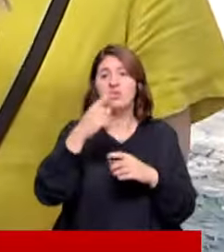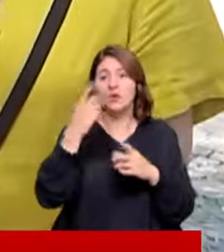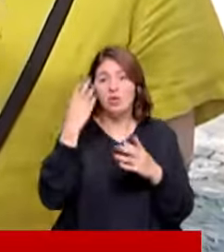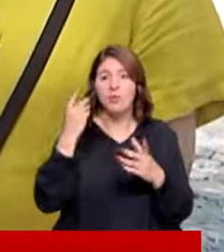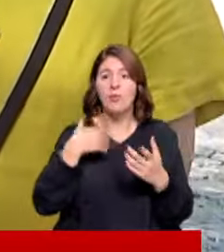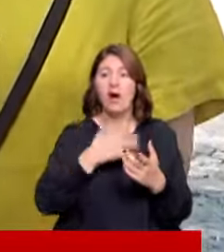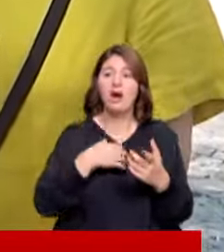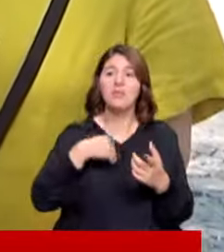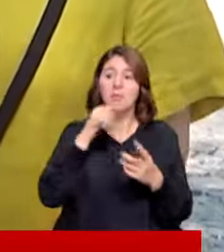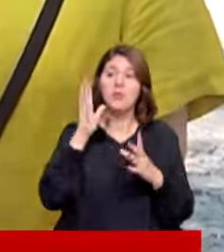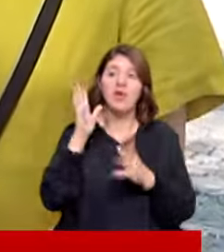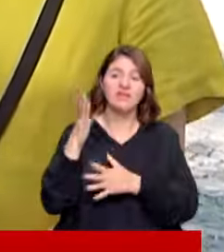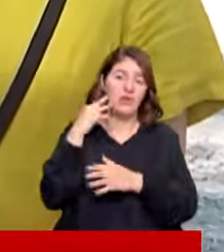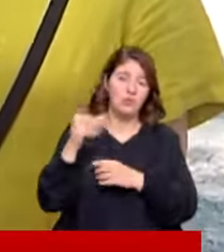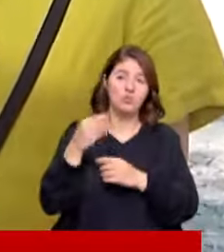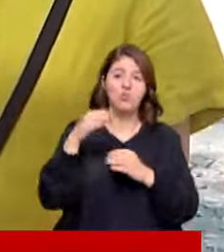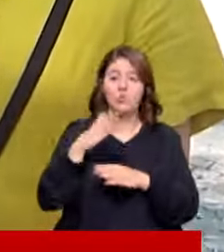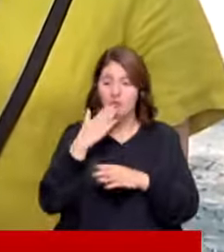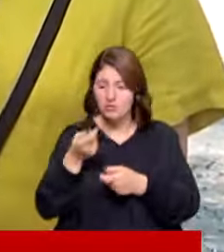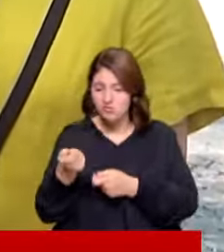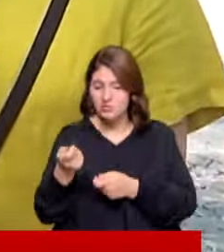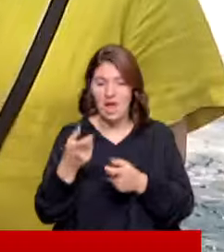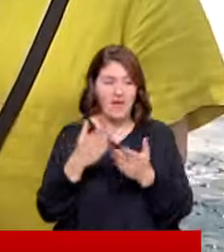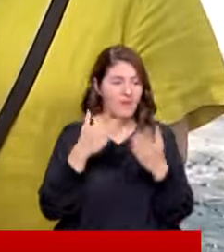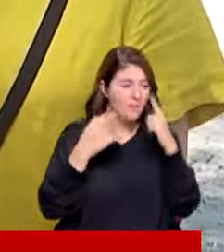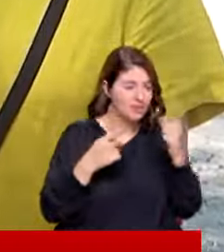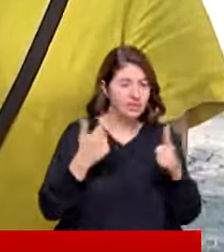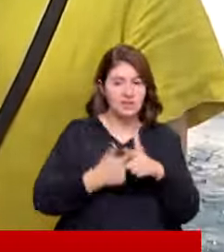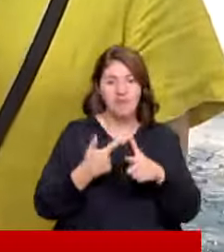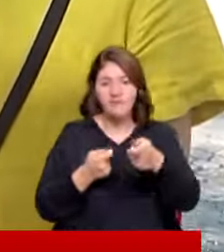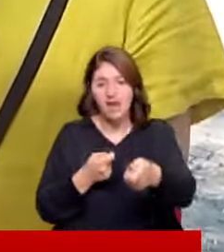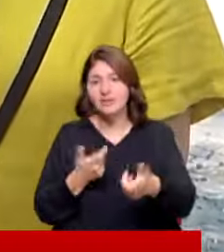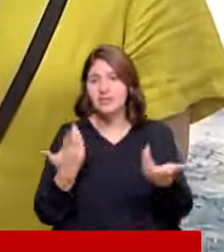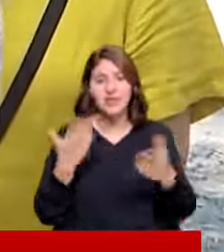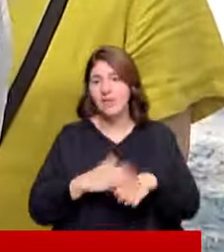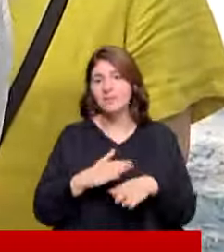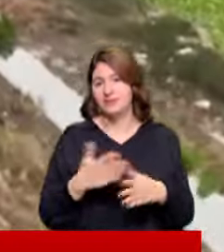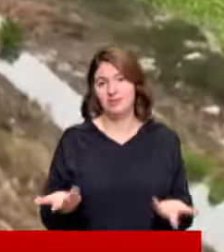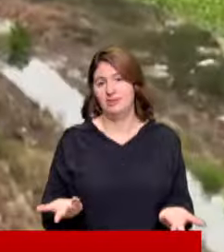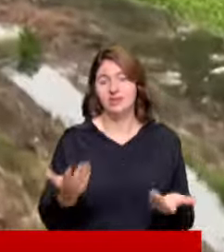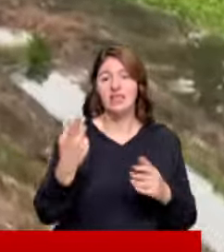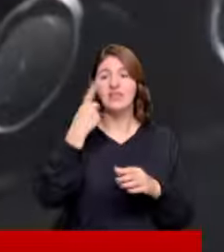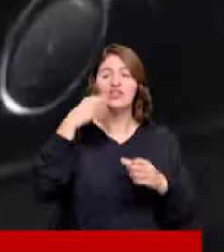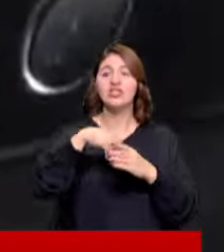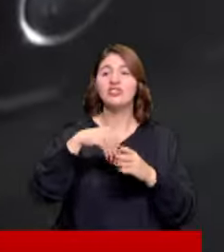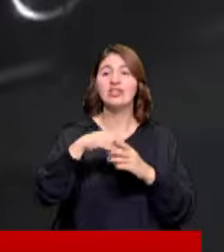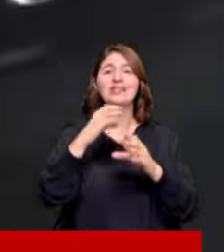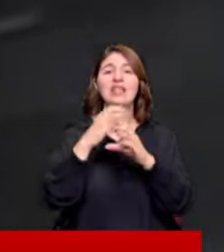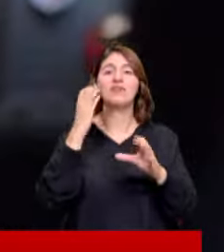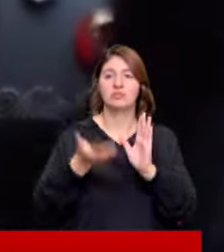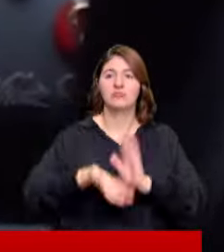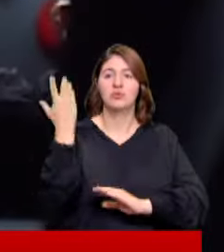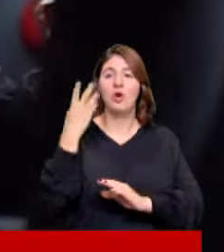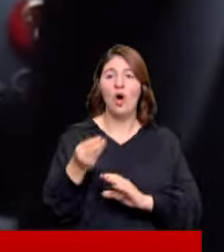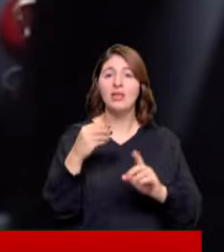ama velileri daha çok anlıyorum. Çocuk mu okusun, ev mi geçindirsin, kira mı versin, ne yapsın yani? Kamuda servis taşımacılığı sona